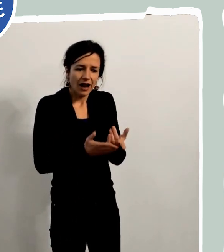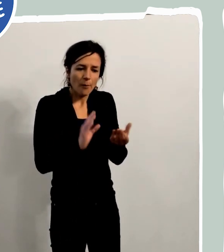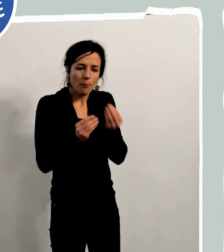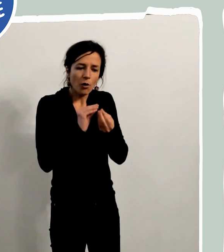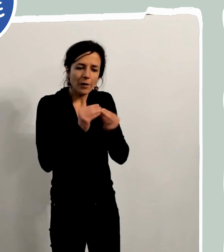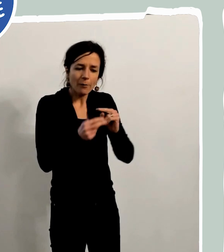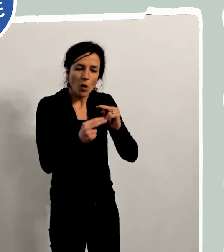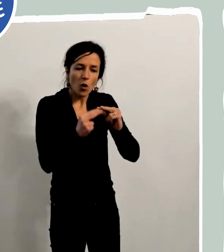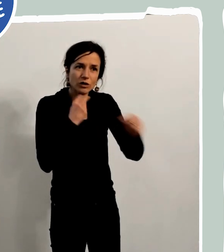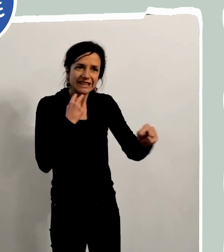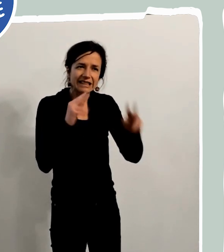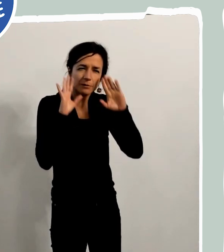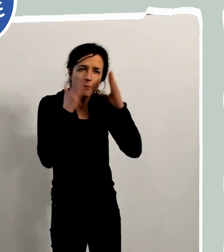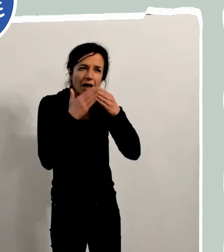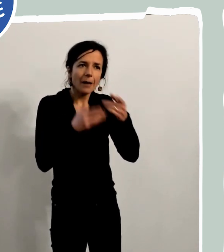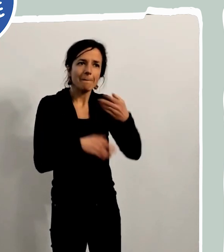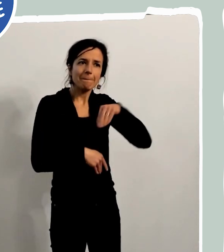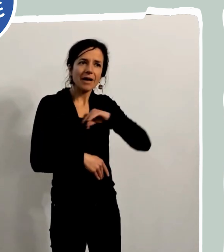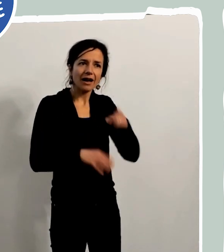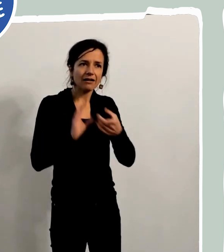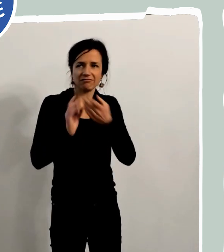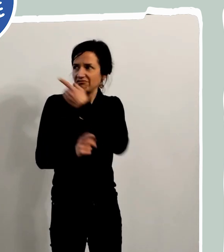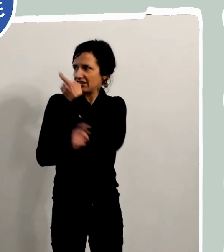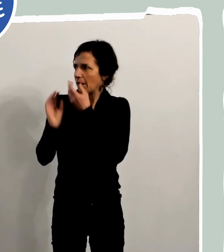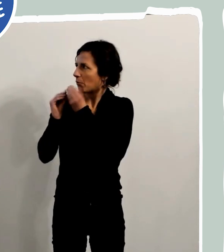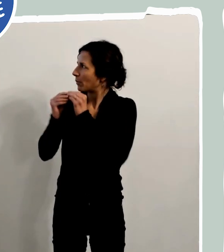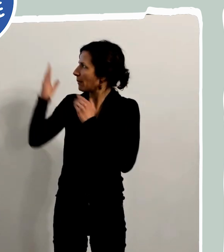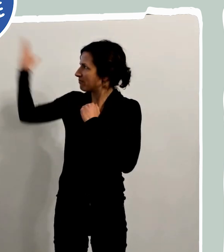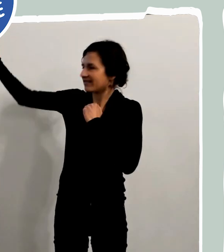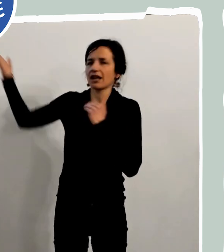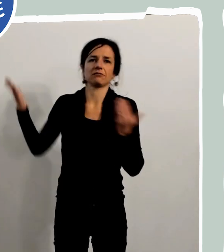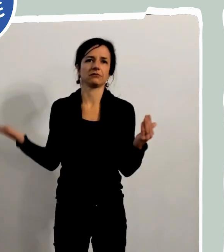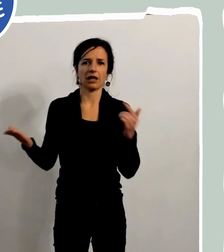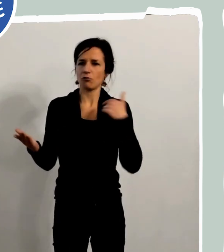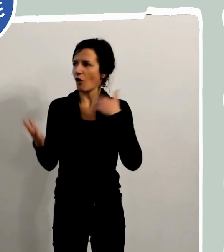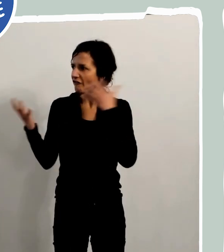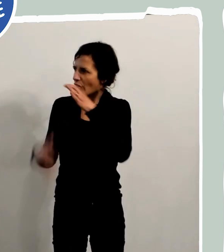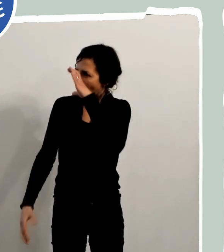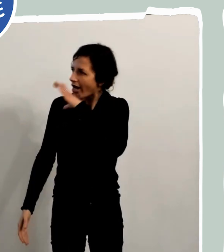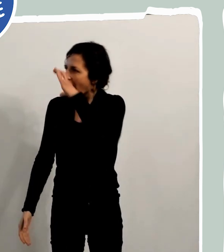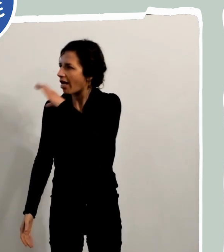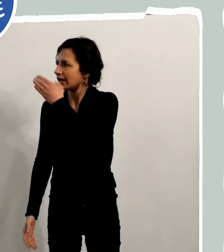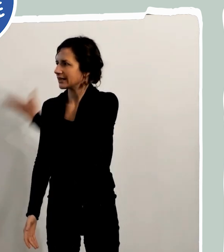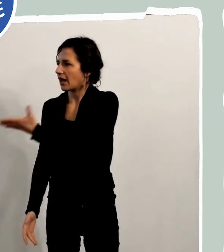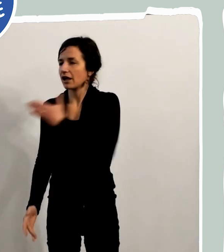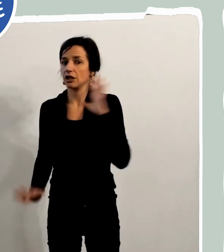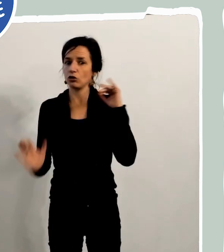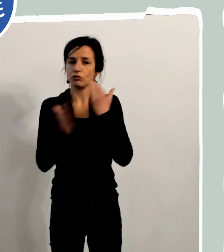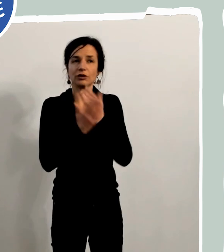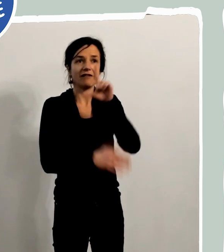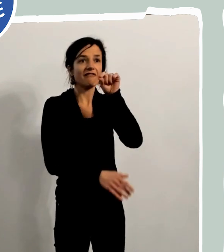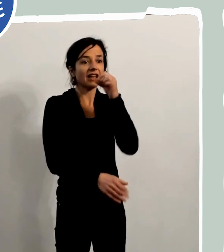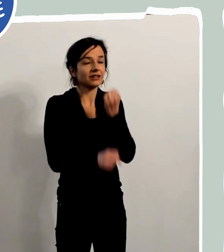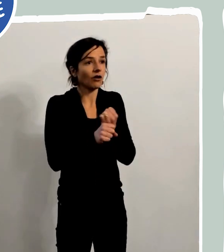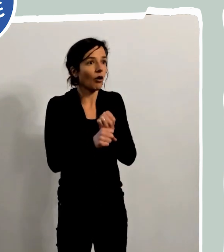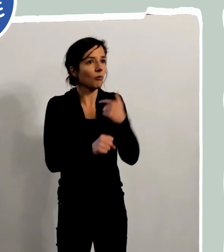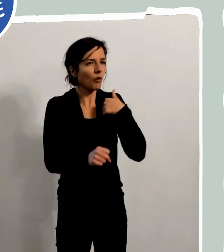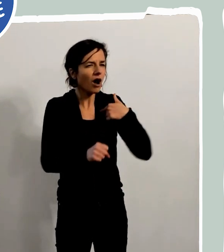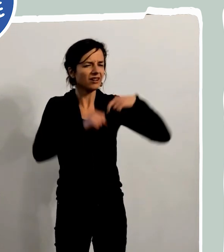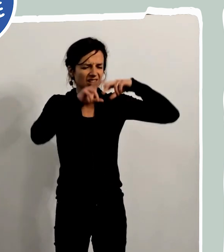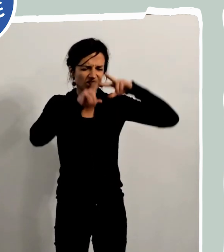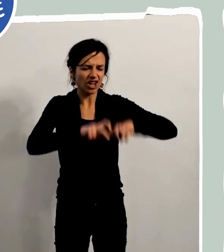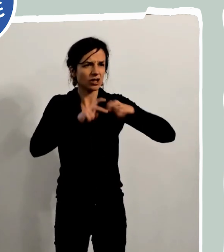illustrer, justement, ce que ça peut donner. Et vu que je suis très intéressée, ça fait une 20aine d'années que je fais mes propres